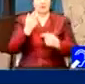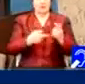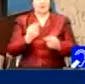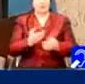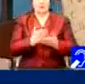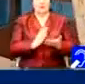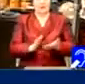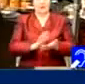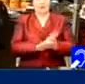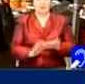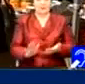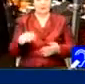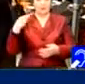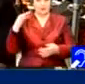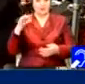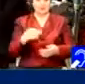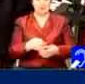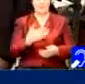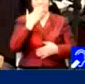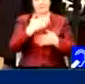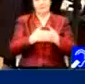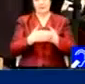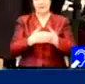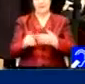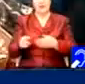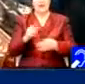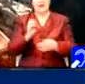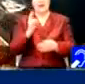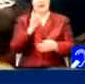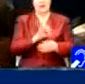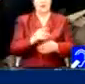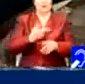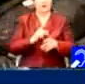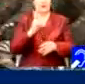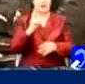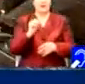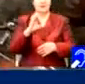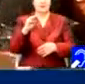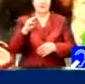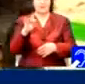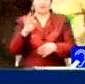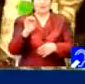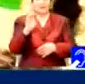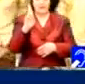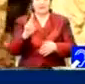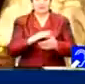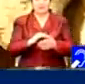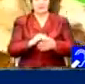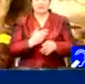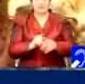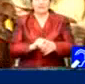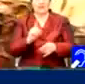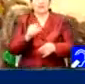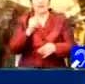devenit ecologic certificată. Pe ultima 100 de metri, pentru certificarea eco, este și Ludmila Castraveț, care produce delicii ecologice din fructe, legume și